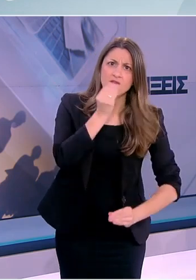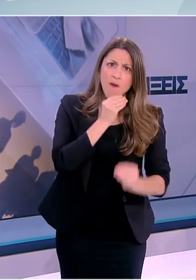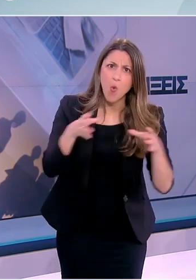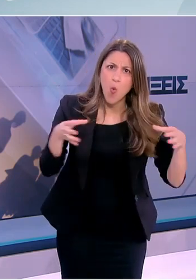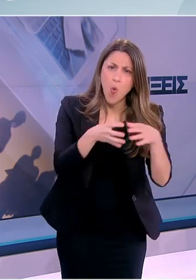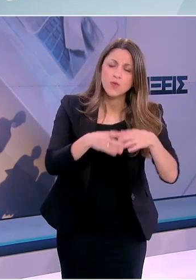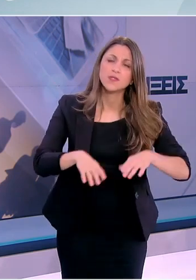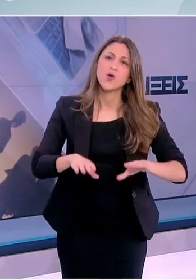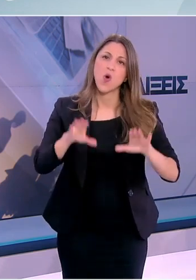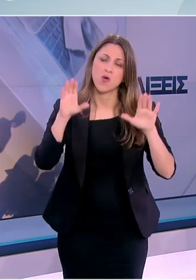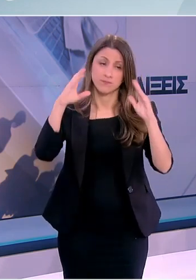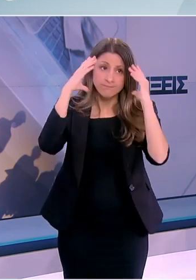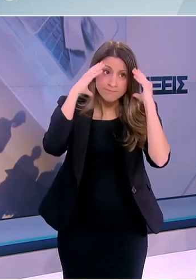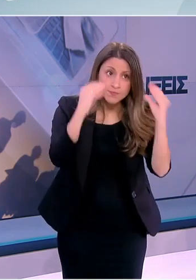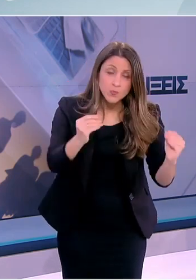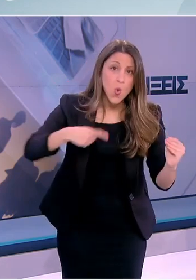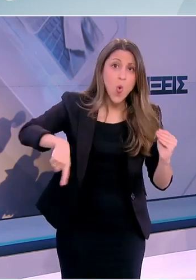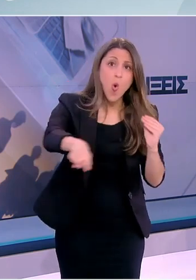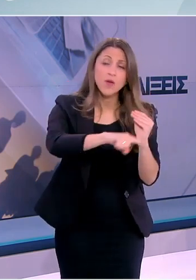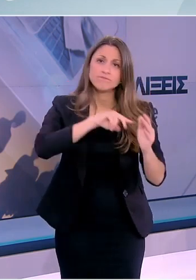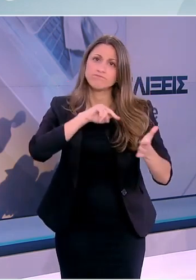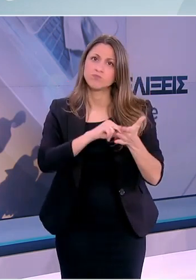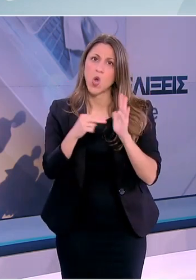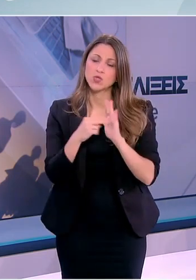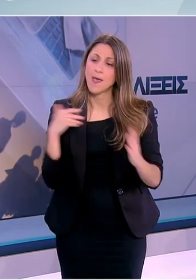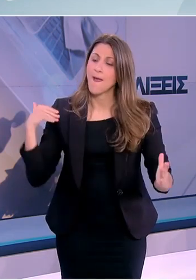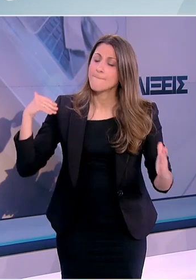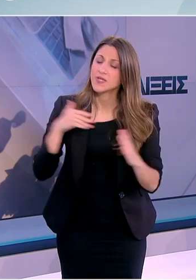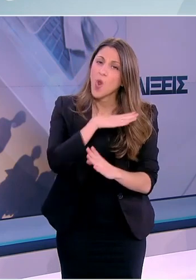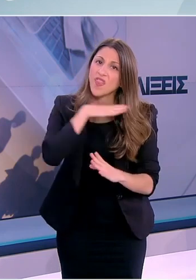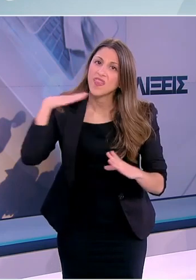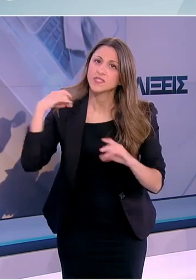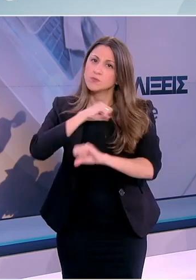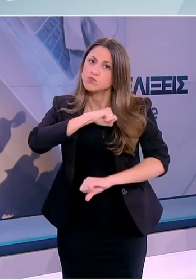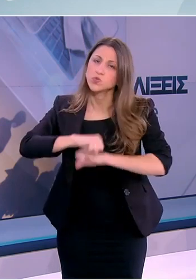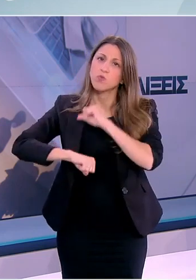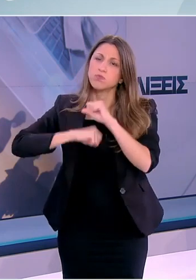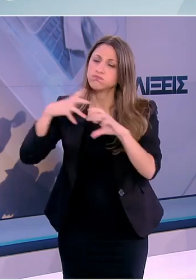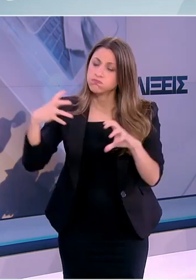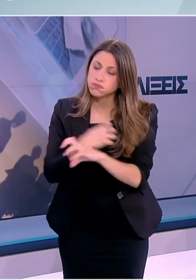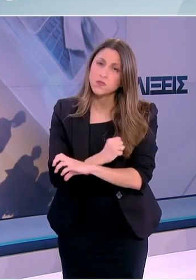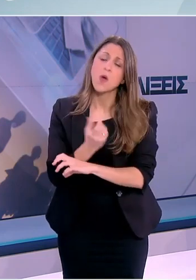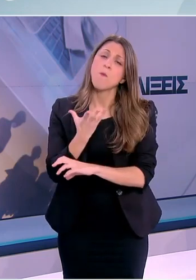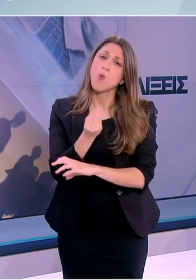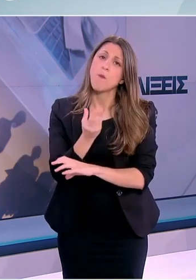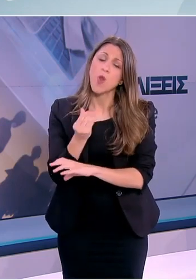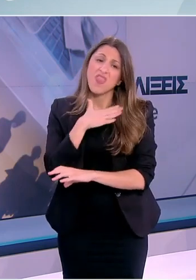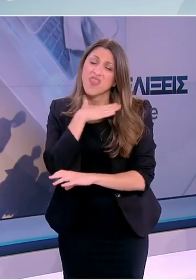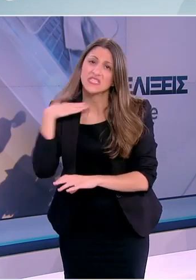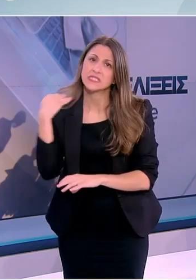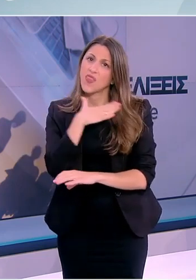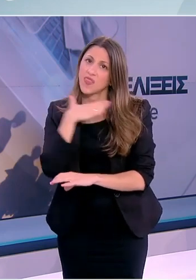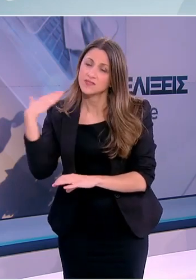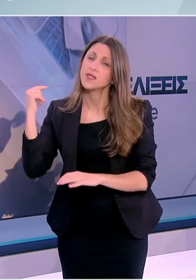αυτό. Μην καταστρέψουμε σε λίγες ώρες όλα αυτά που έχουμε καταφέρει με σκληρή προσπάθεια και με πολλές στερήσεις, πολλές εβδομάδες